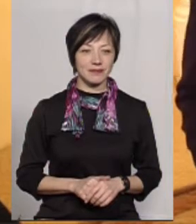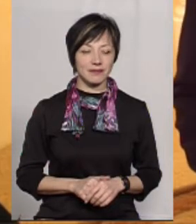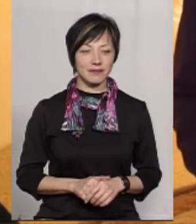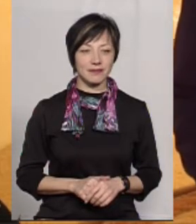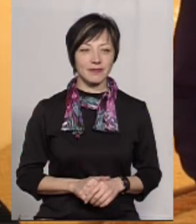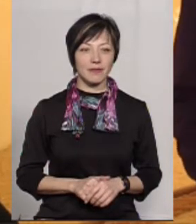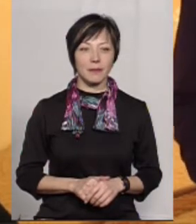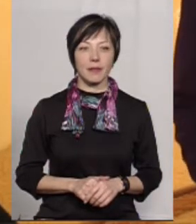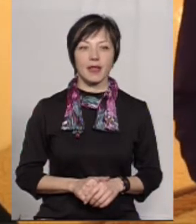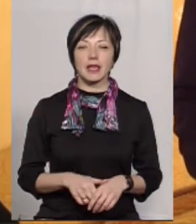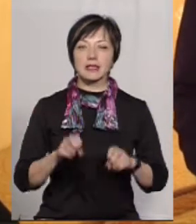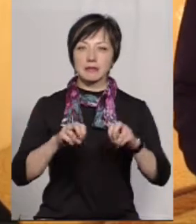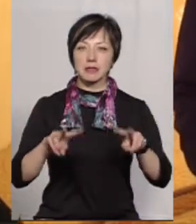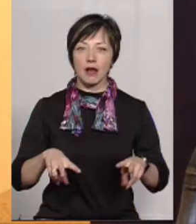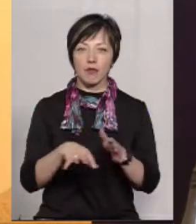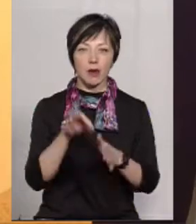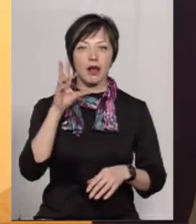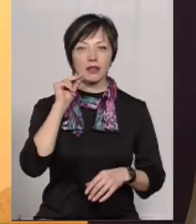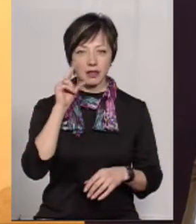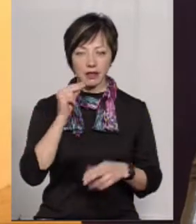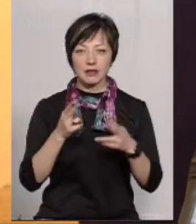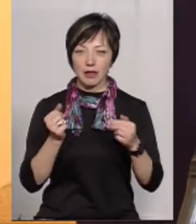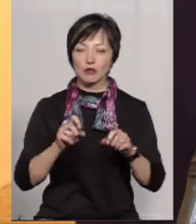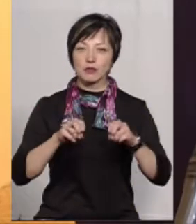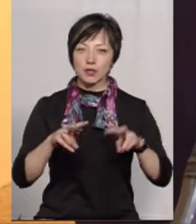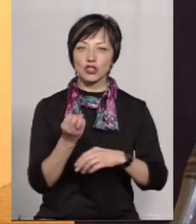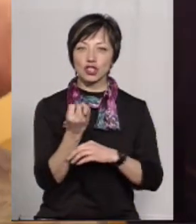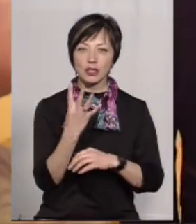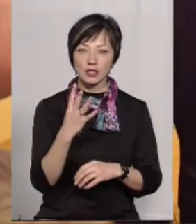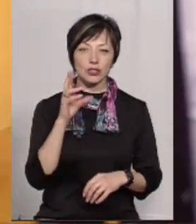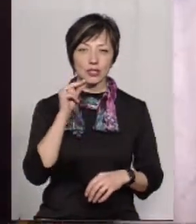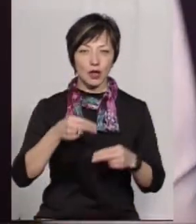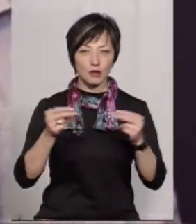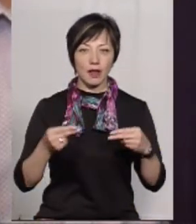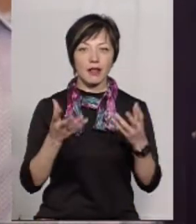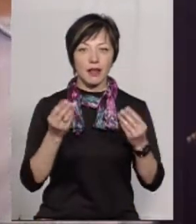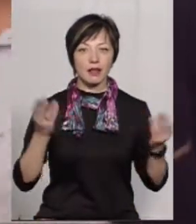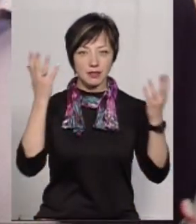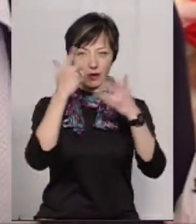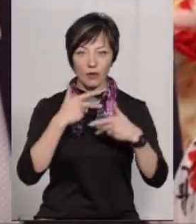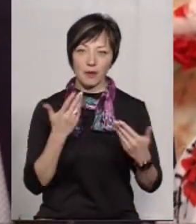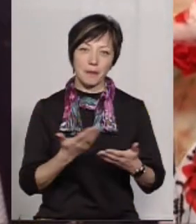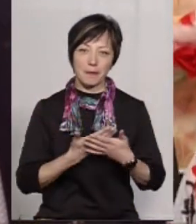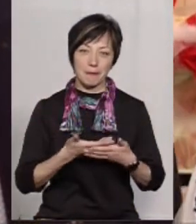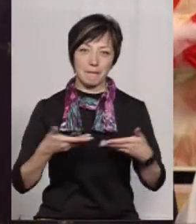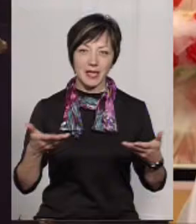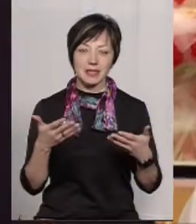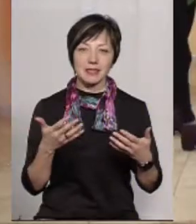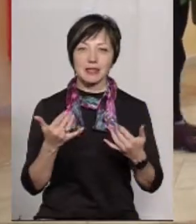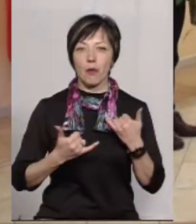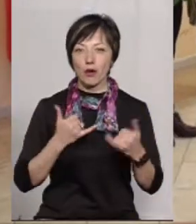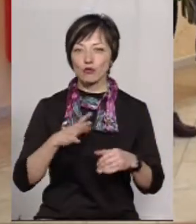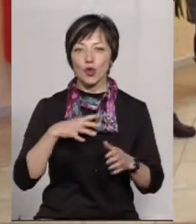близьких. Так, спеціально вибирали дату, щоб спеціально 14-го розписатися. День закоханих, ми закохані, щоб було